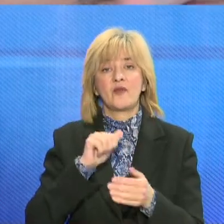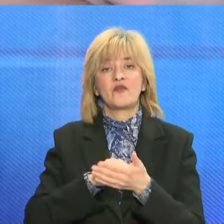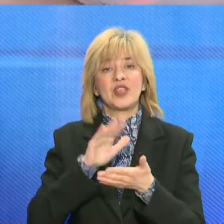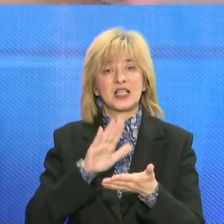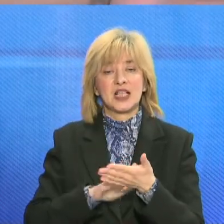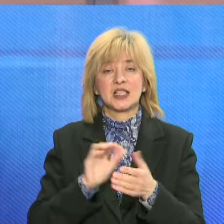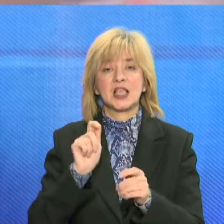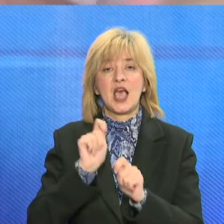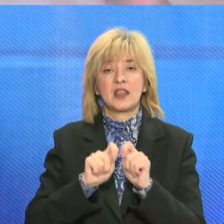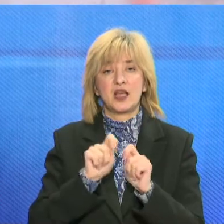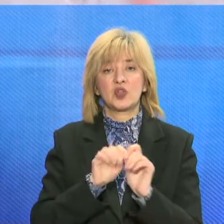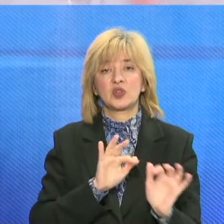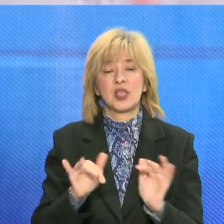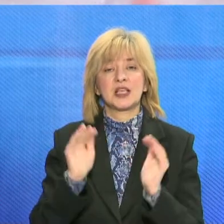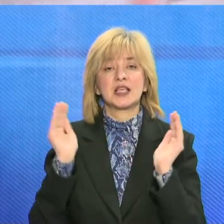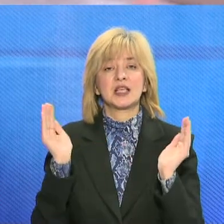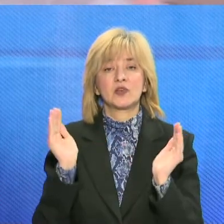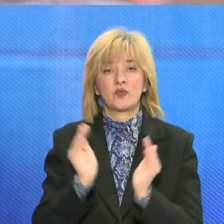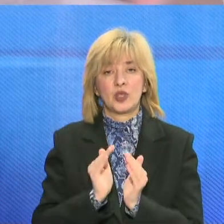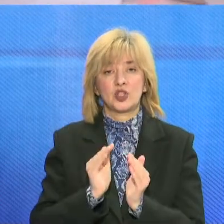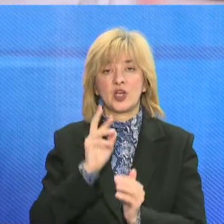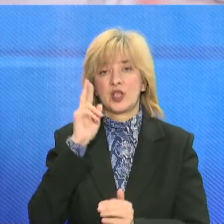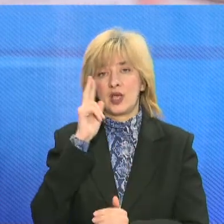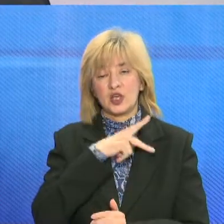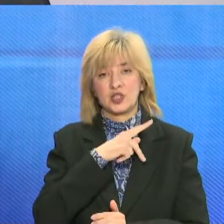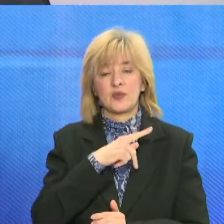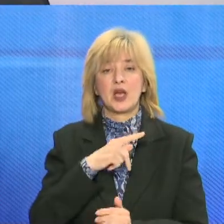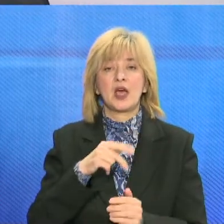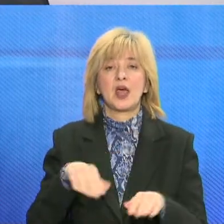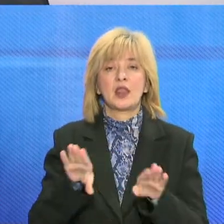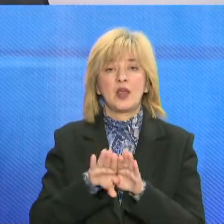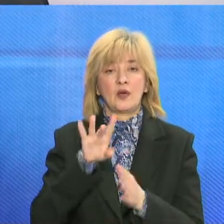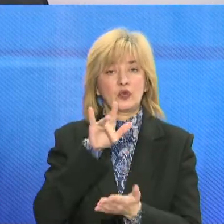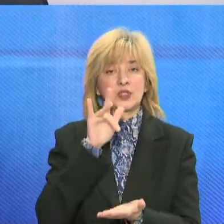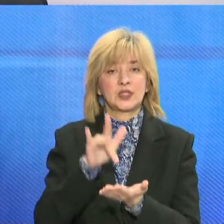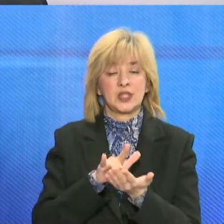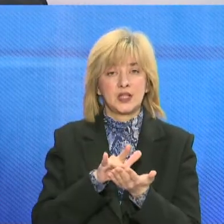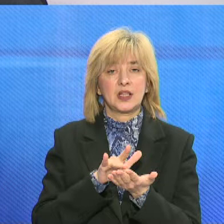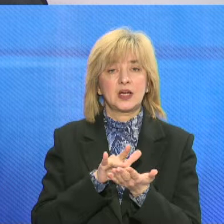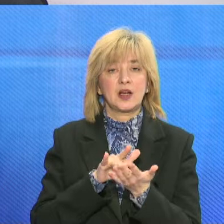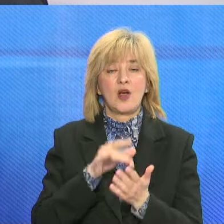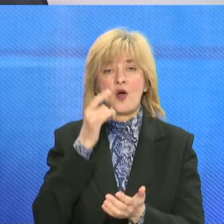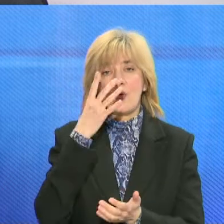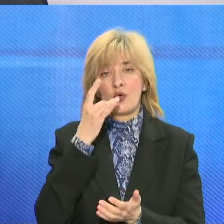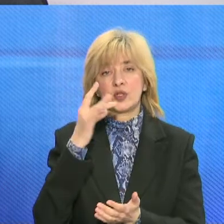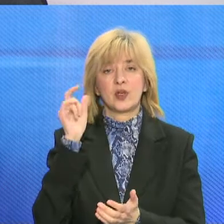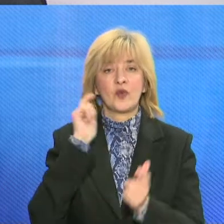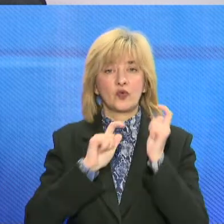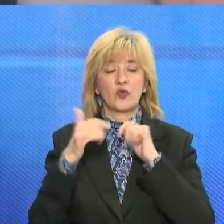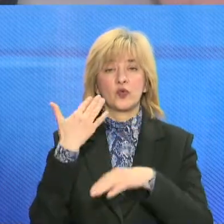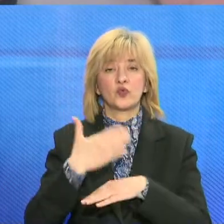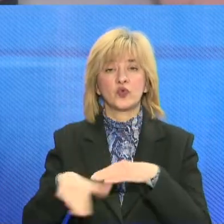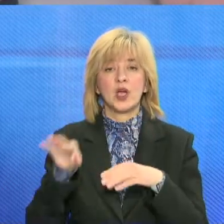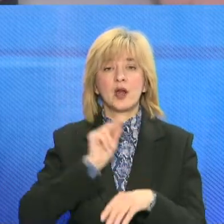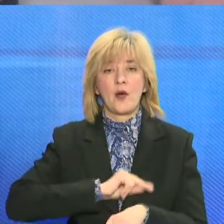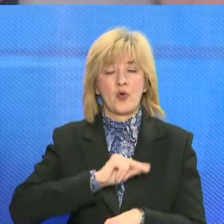студентов и сведения до минимума максимальных помылок. Симуляционный центр Гродинского медицинского университета уже працует в тестовом